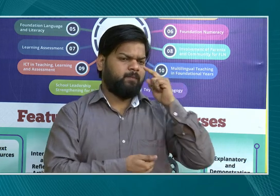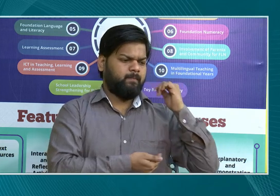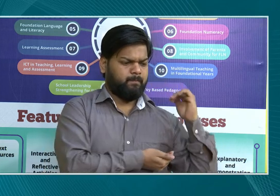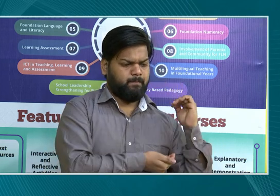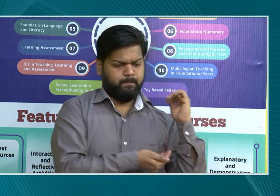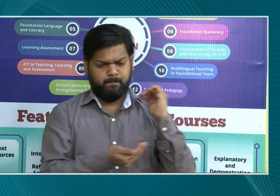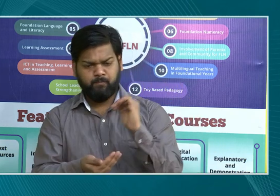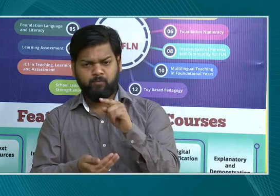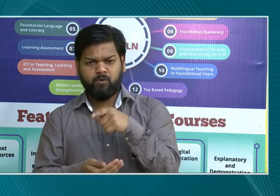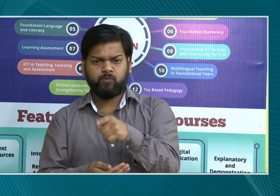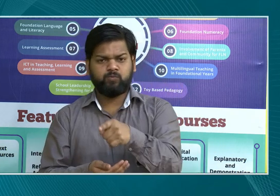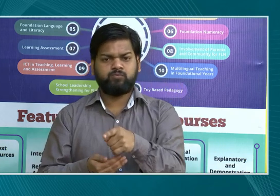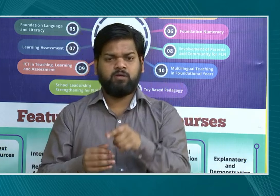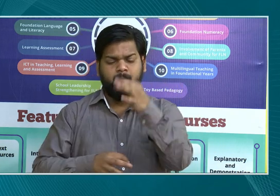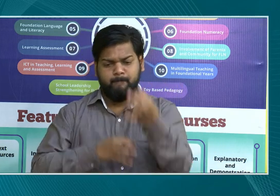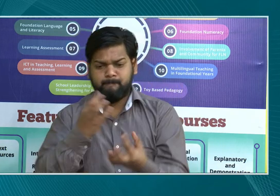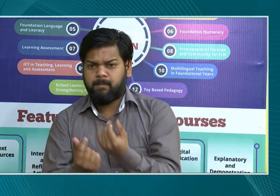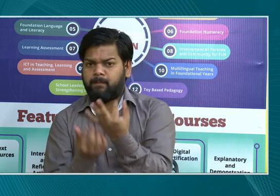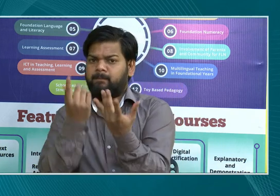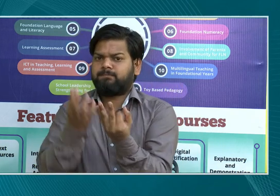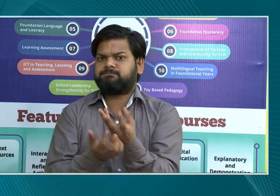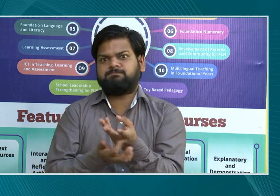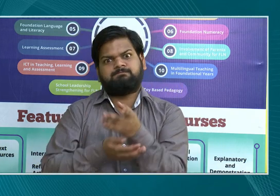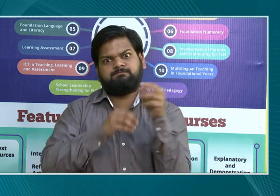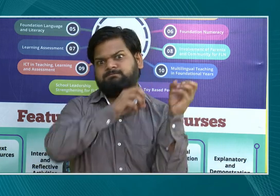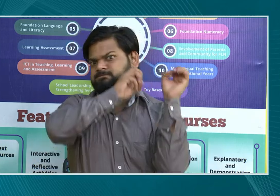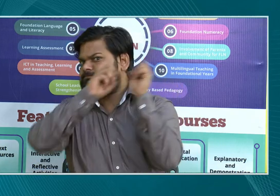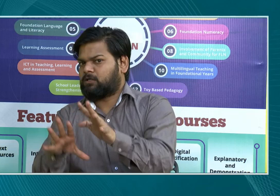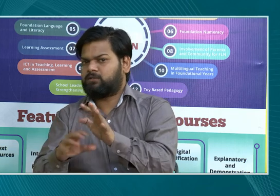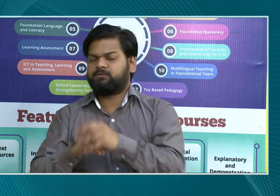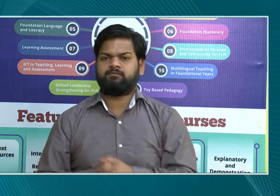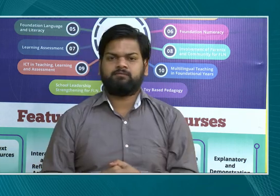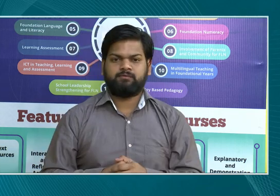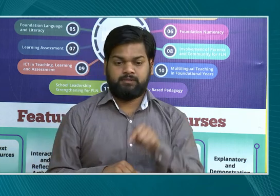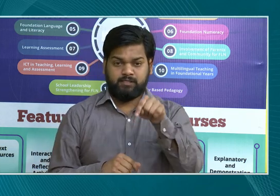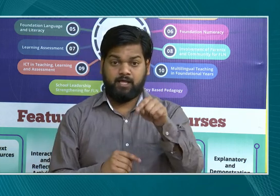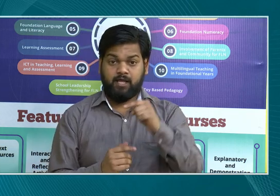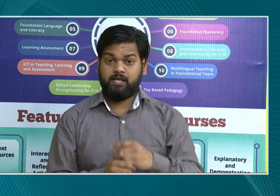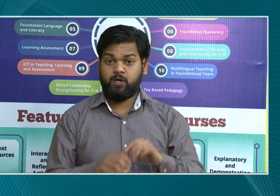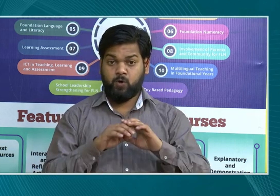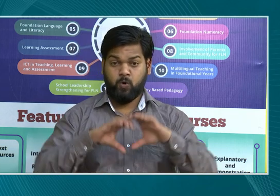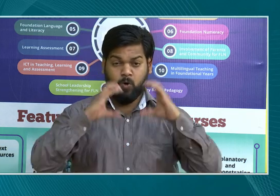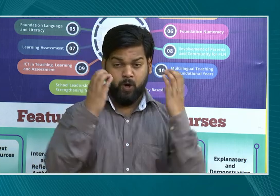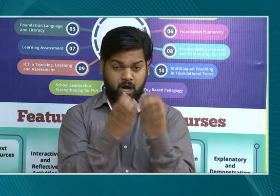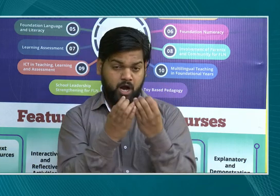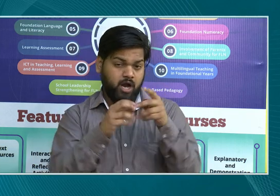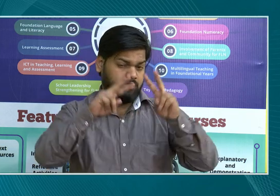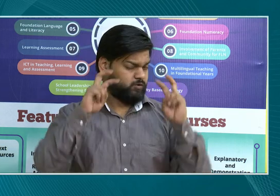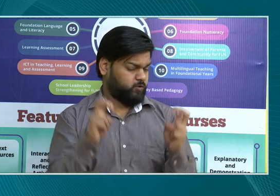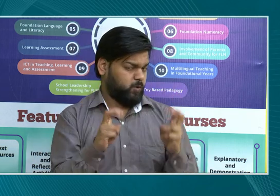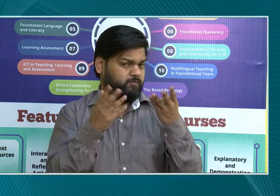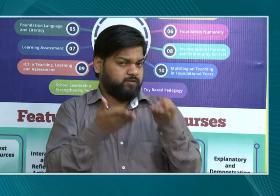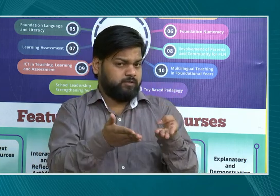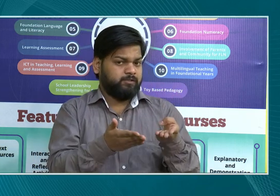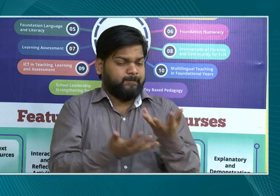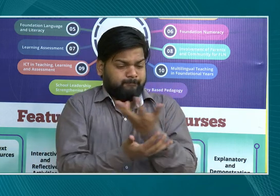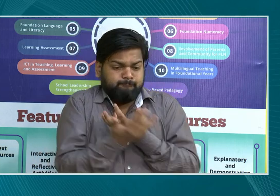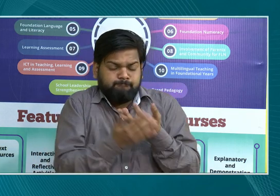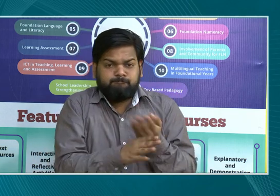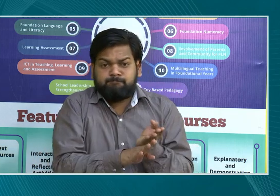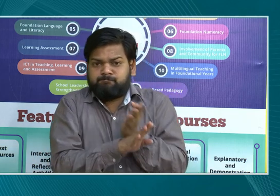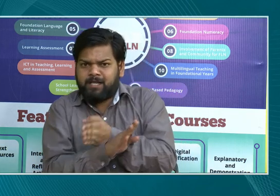लंबा शीर्षक है इस पर हम चर्चा करेंगे लेकिन उससे पहले क्योंकि बच्चे बाहर से आते हैं किसी दूसरी कक्षा से